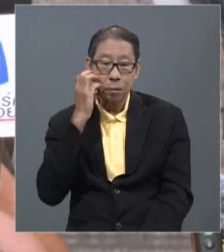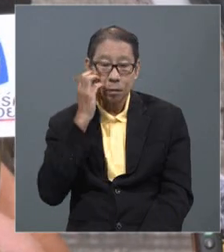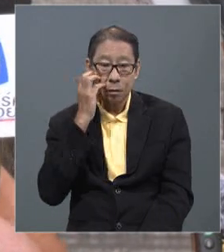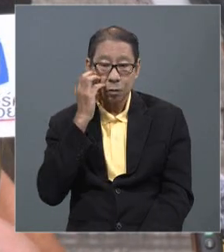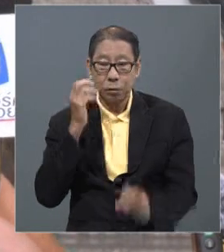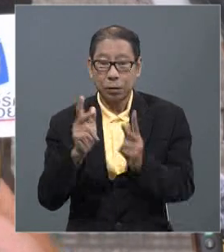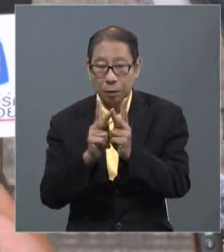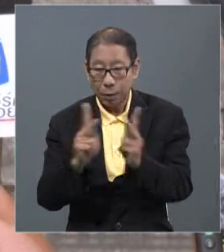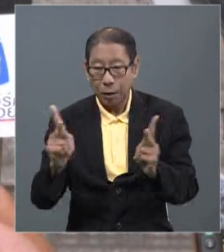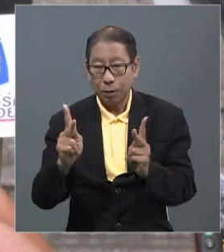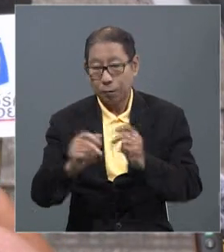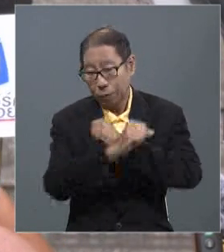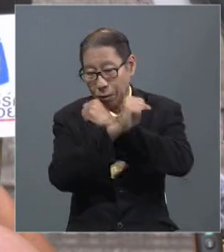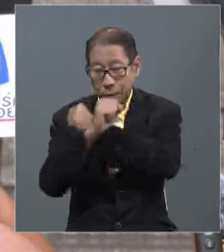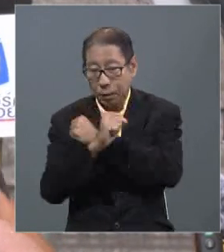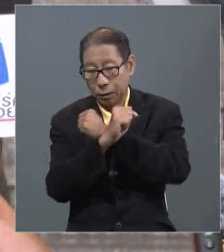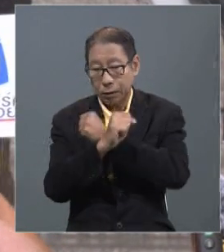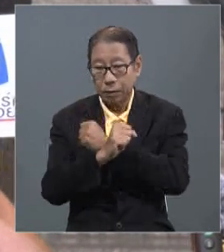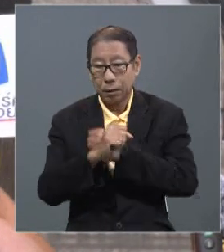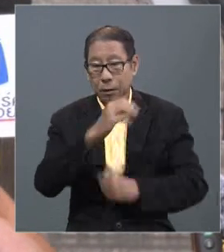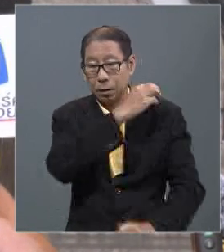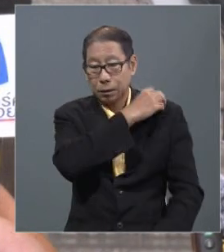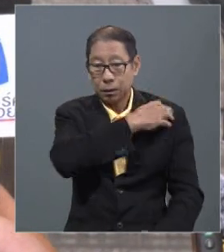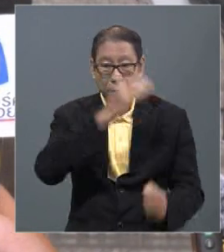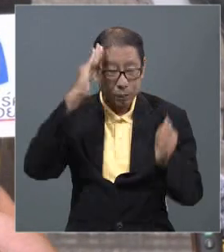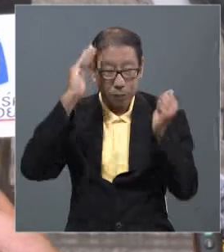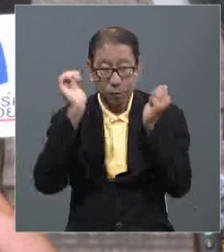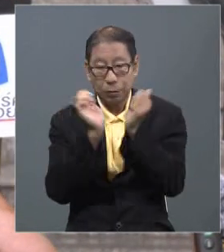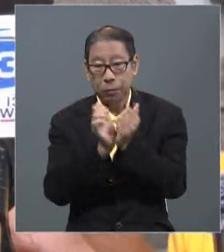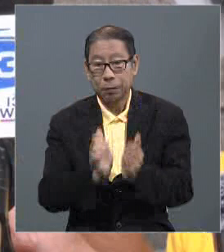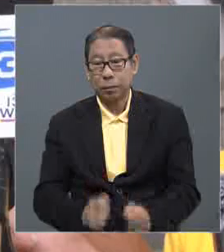คณะกรรมการพิทักษ์ระบบคุณธรรมข้าราชการตำรวจครับ